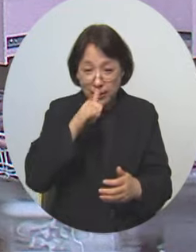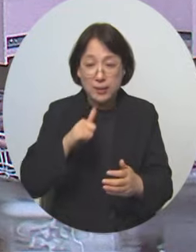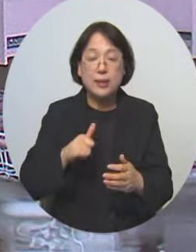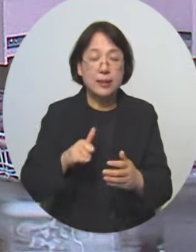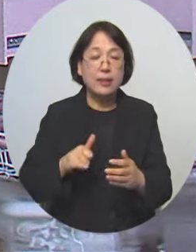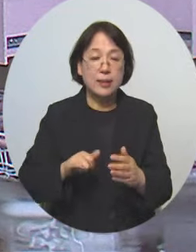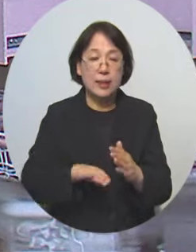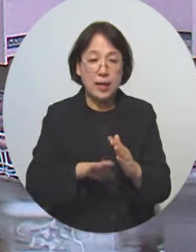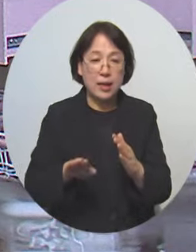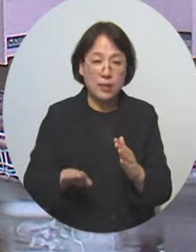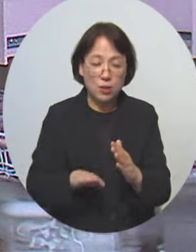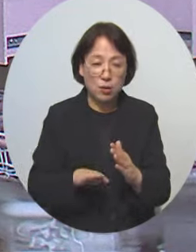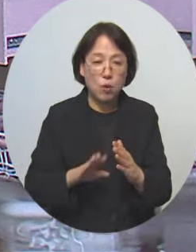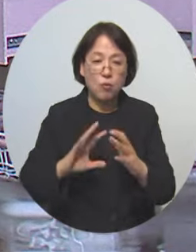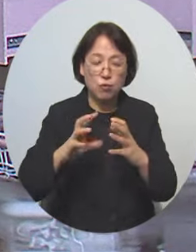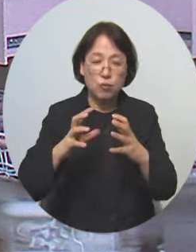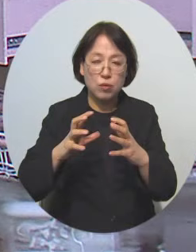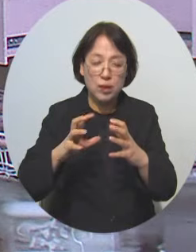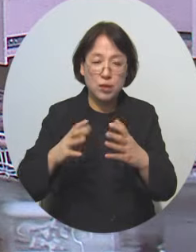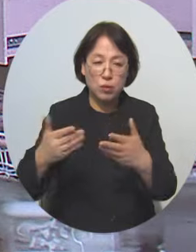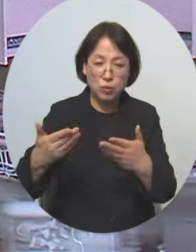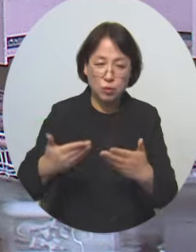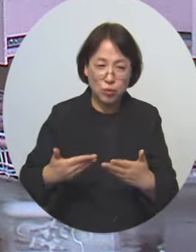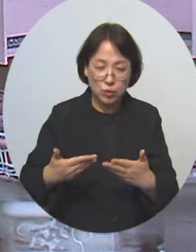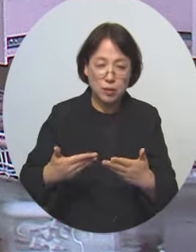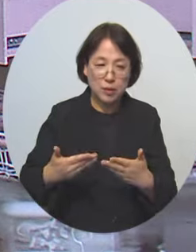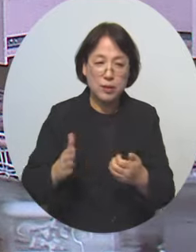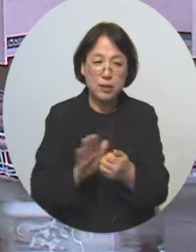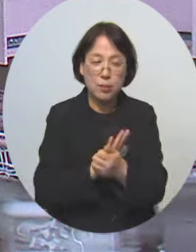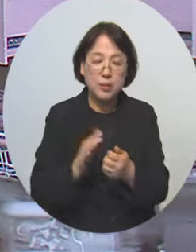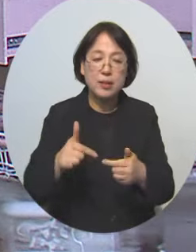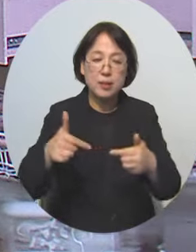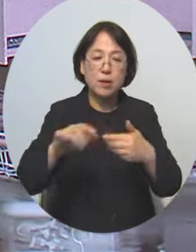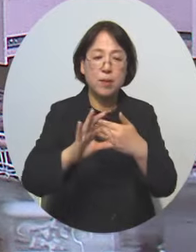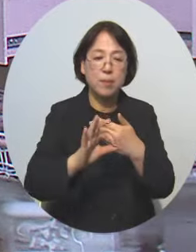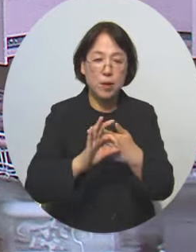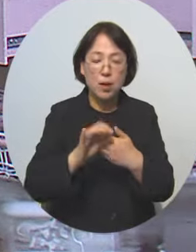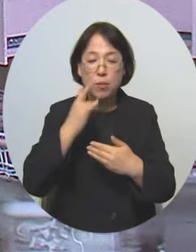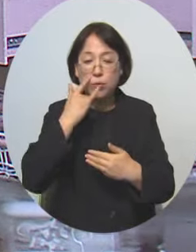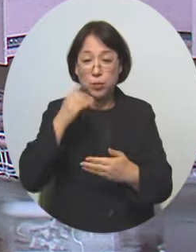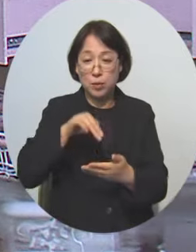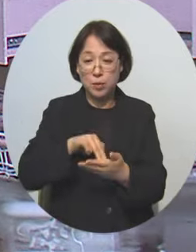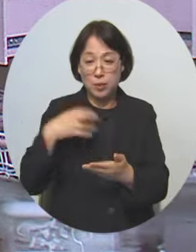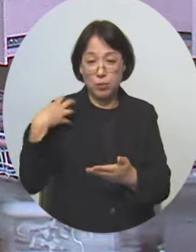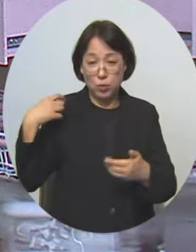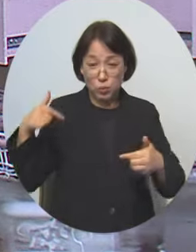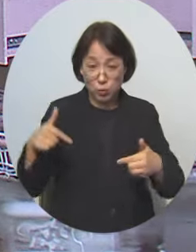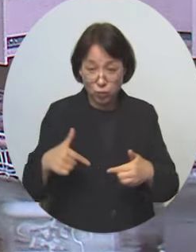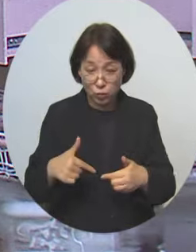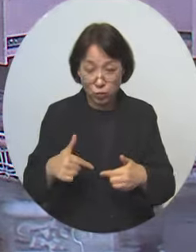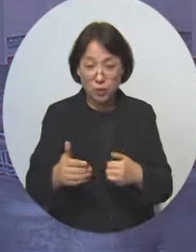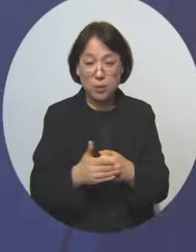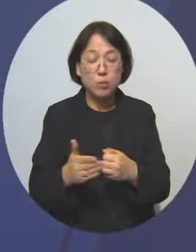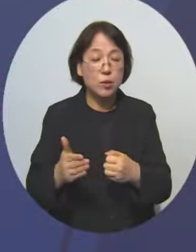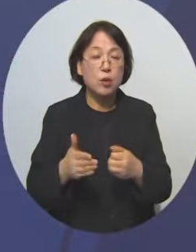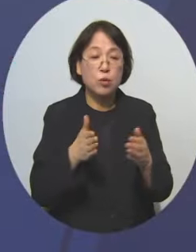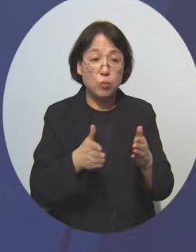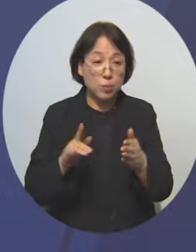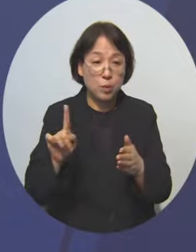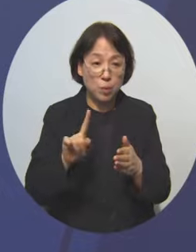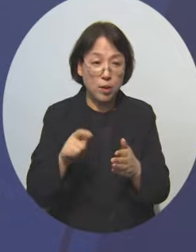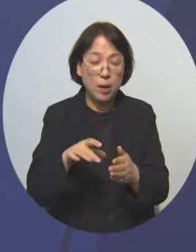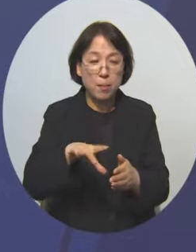경우에는 국가에서 주는 혜택이 늘어나면 또 부모들은 부담감이 줄 수밖에 없습니다. 그렇기 때문에 준비했는데요.